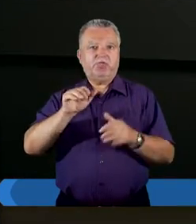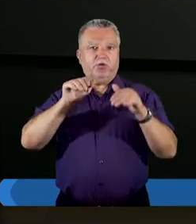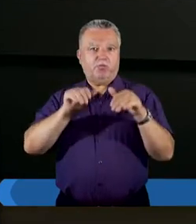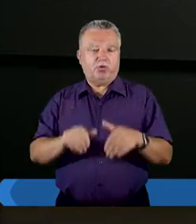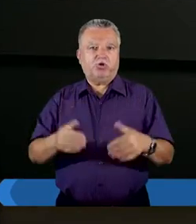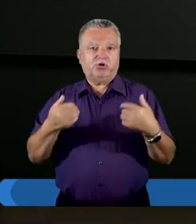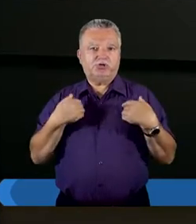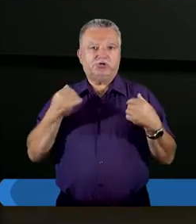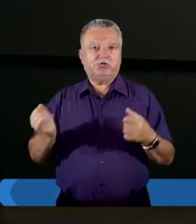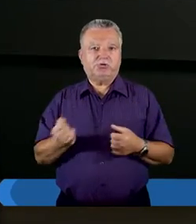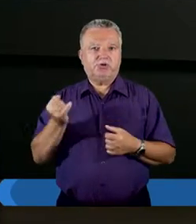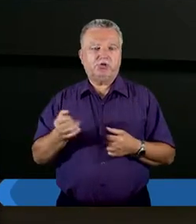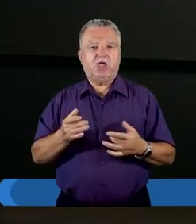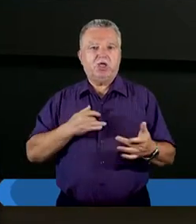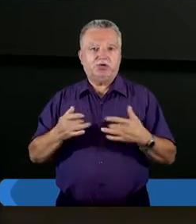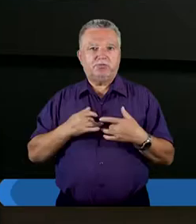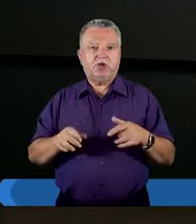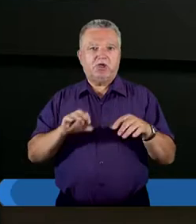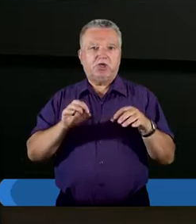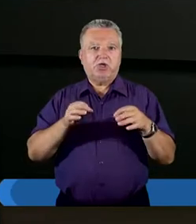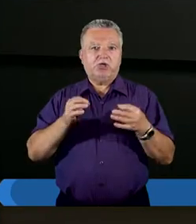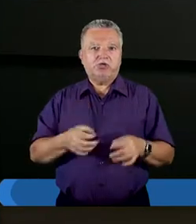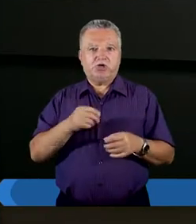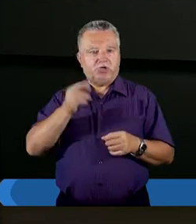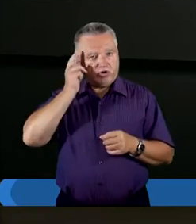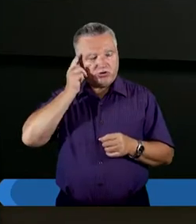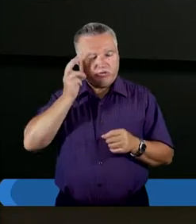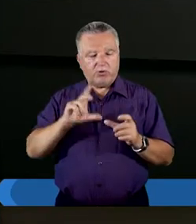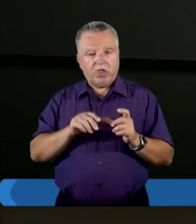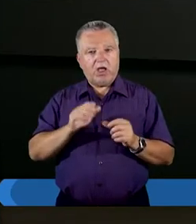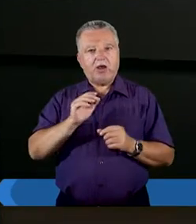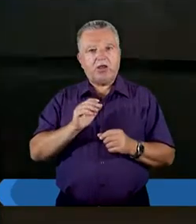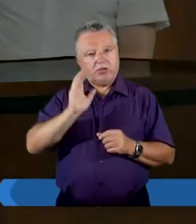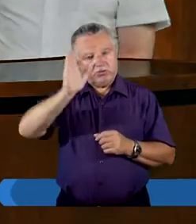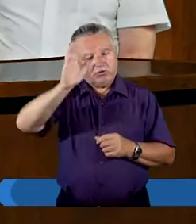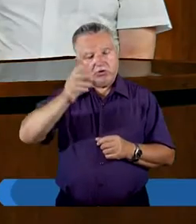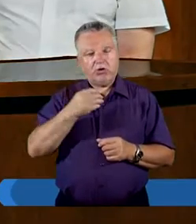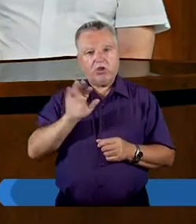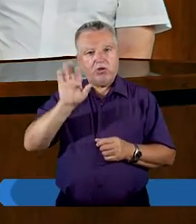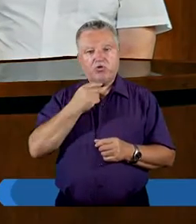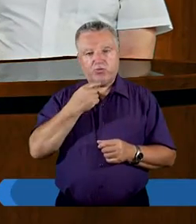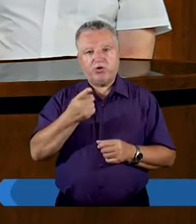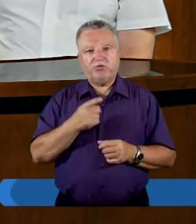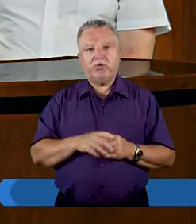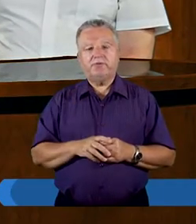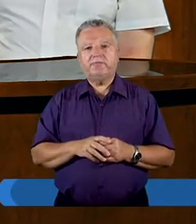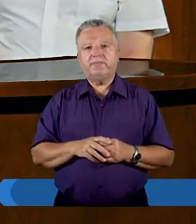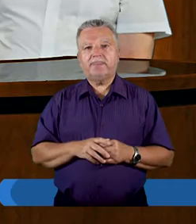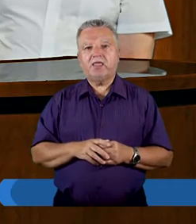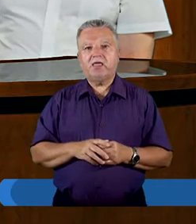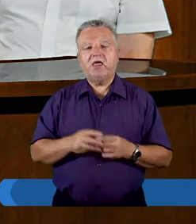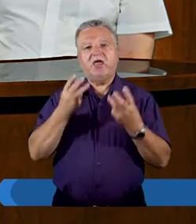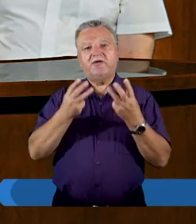wiecznie. Że cierpienie, dzisiaj tego nie rozumiem, ale kiedyś Bóg mi powie, jak to jest. To jeszcze jedna kwestia jest bardzo ważna tutaj